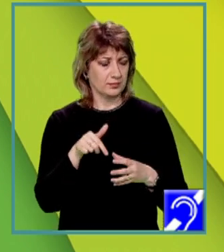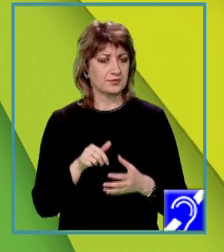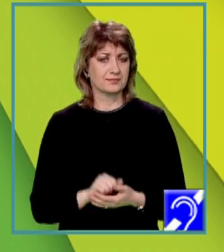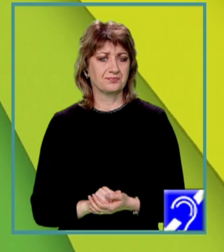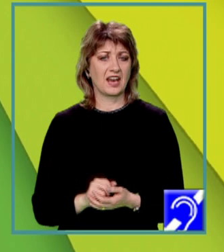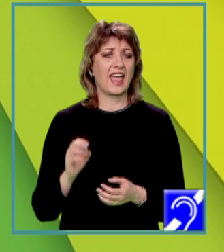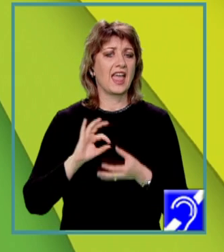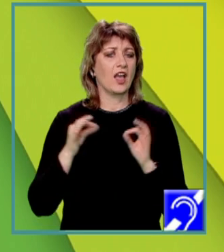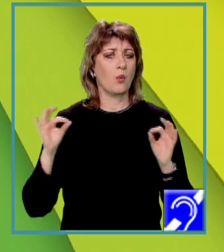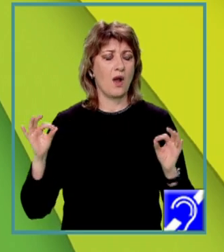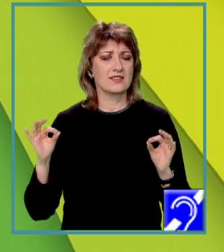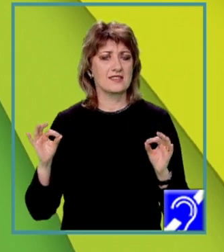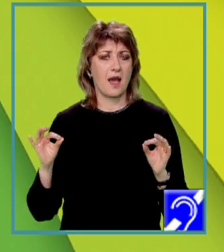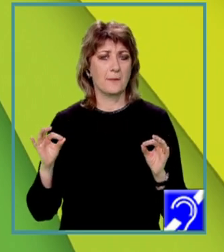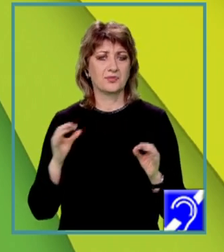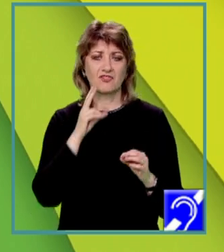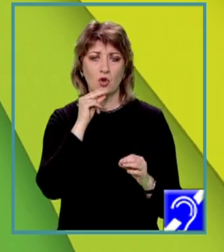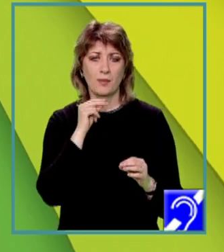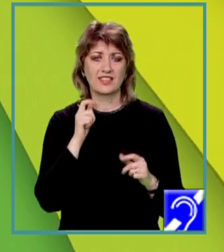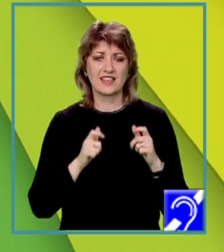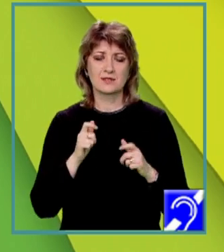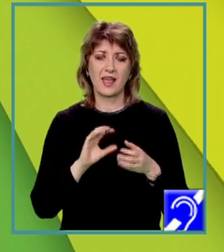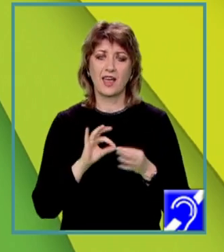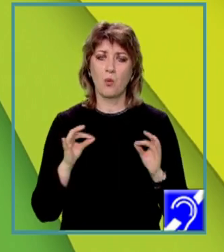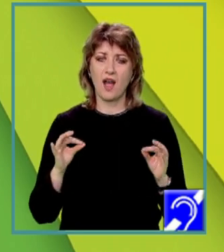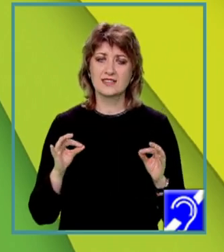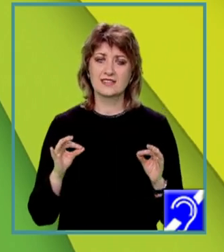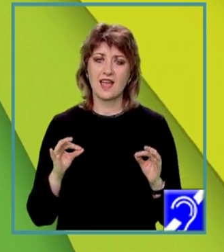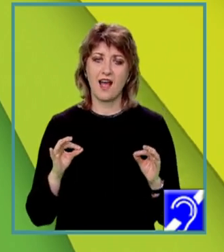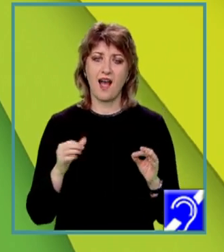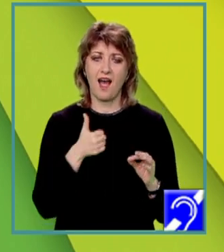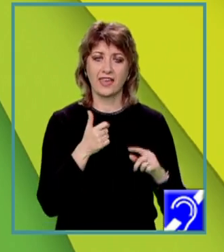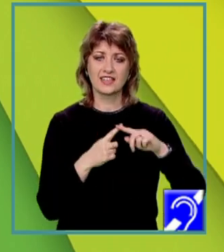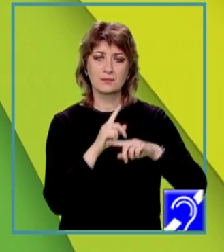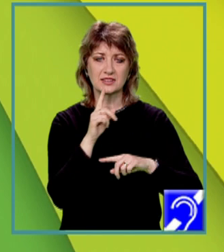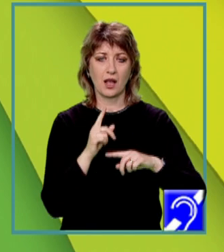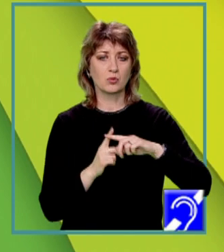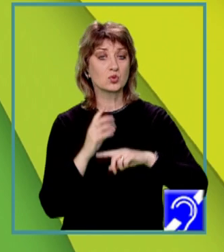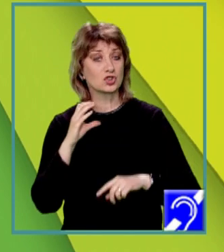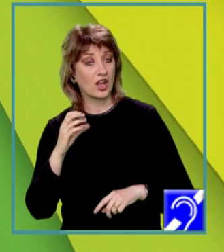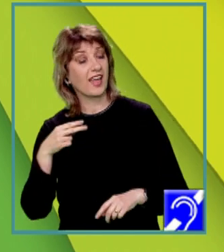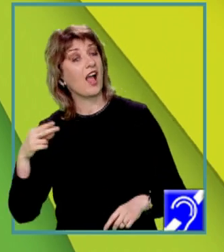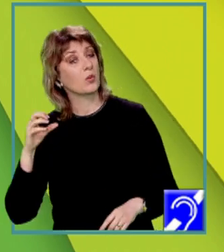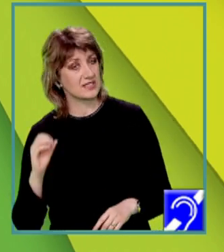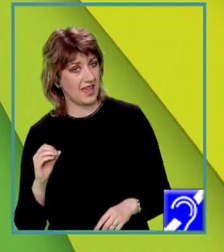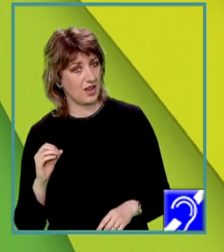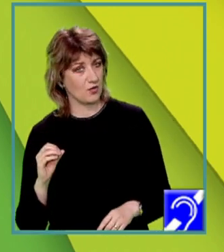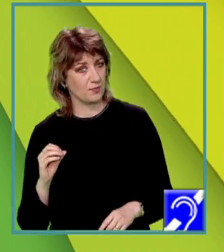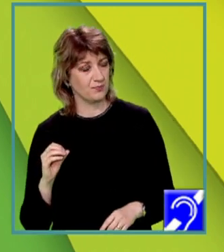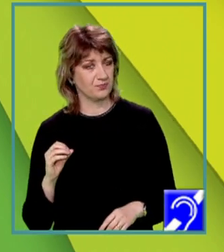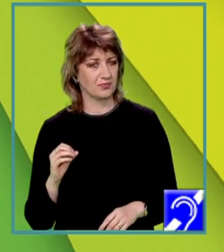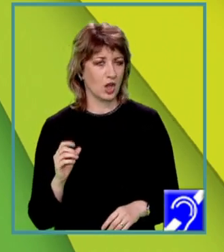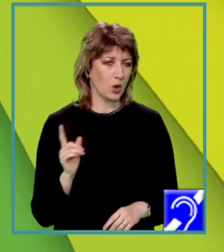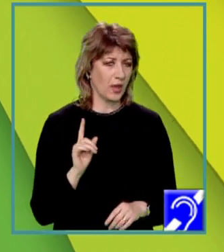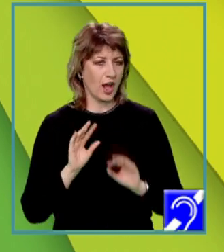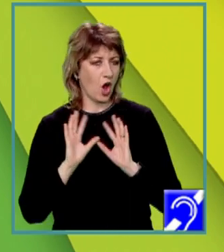ecuația este vorba despre Ecuația a x pătrat plus c egal cu zero cea incomplete în